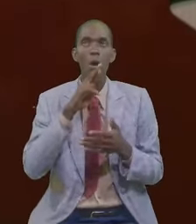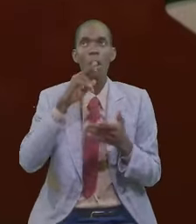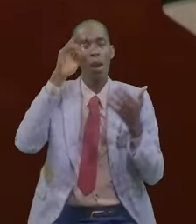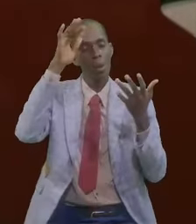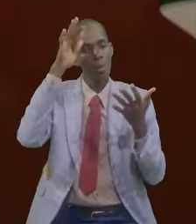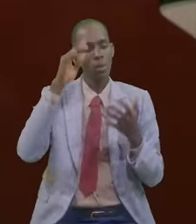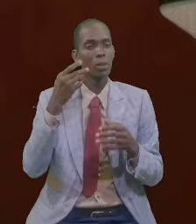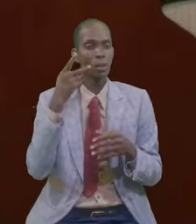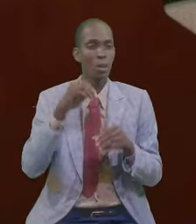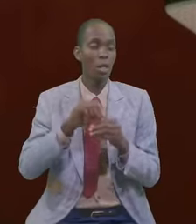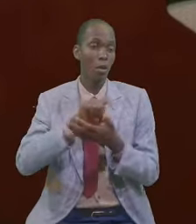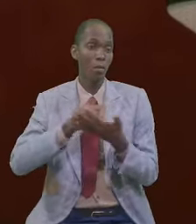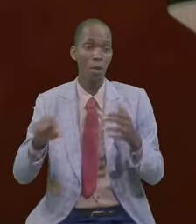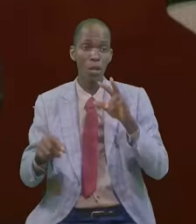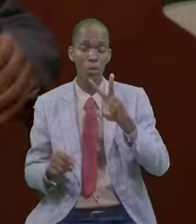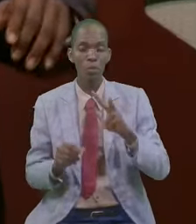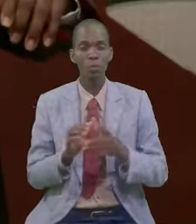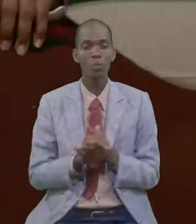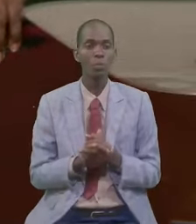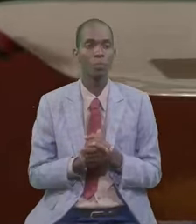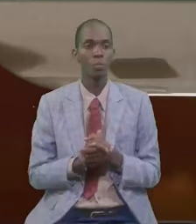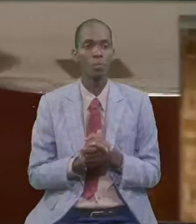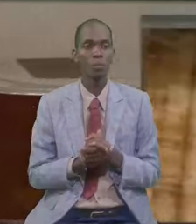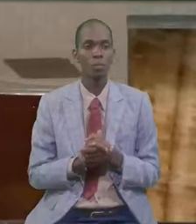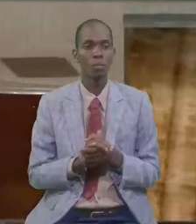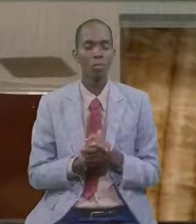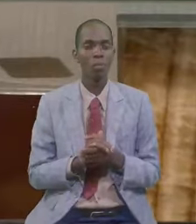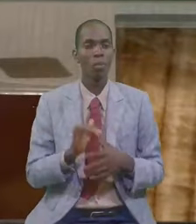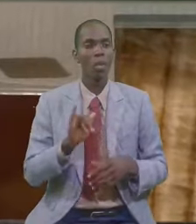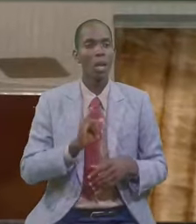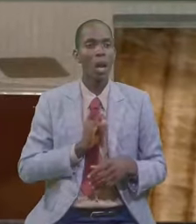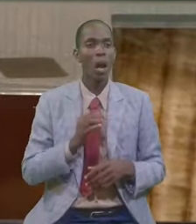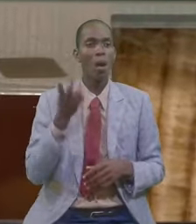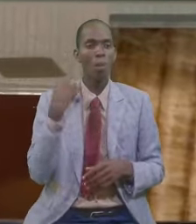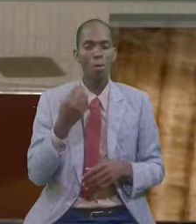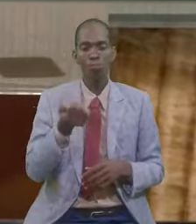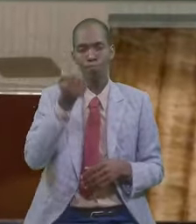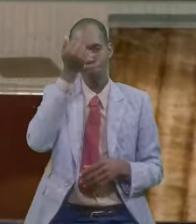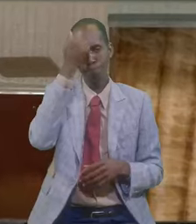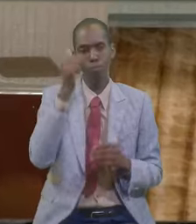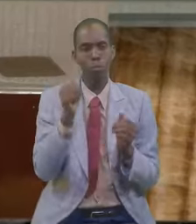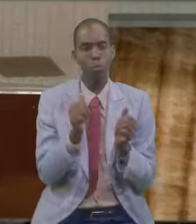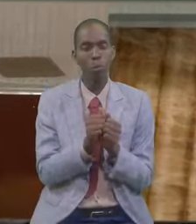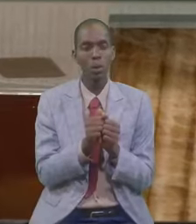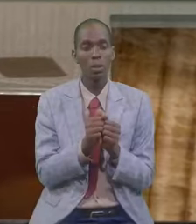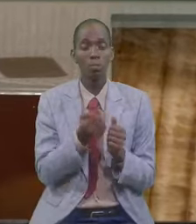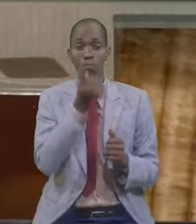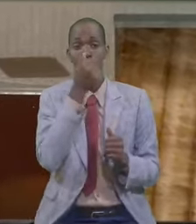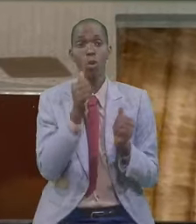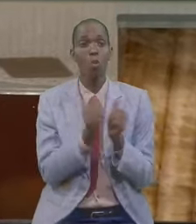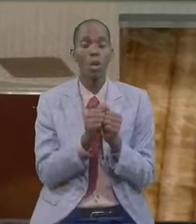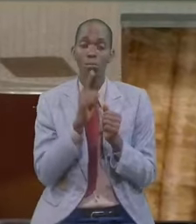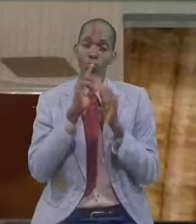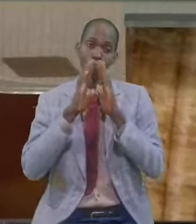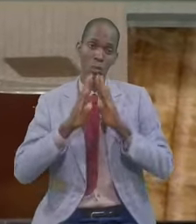laquelle vous veillez. Et verset 2, 3, verset 3. Je suis